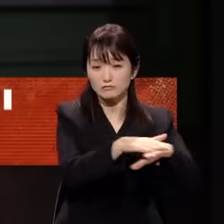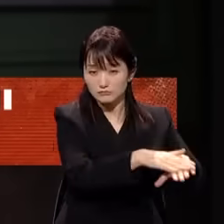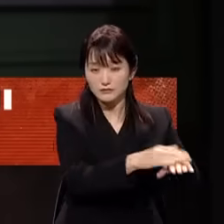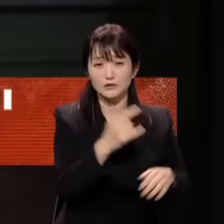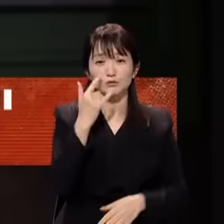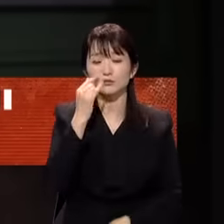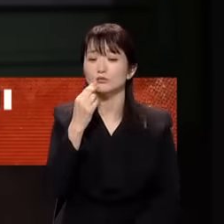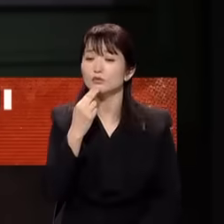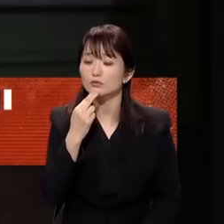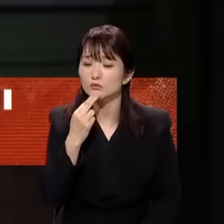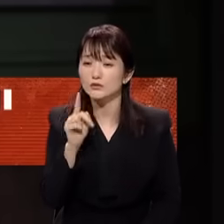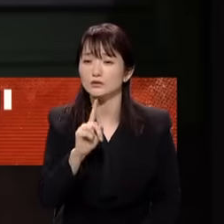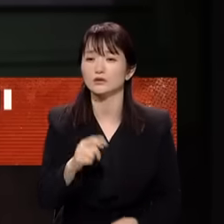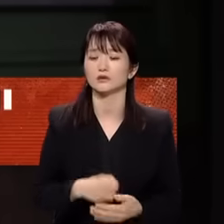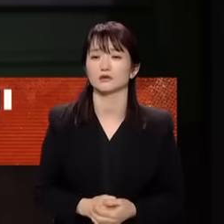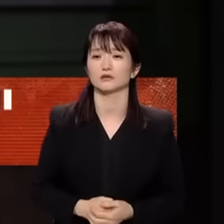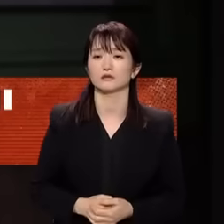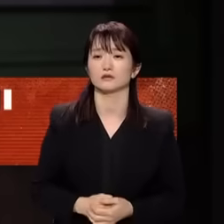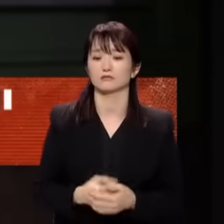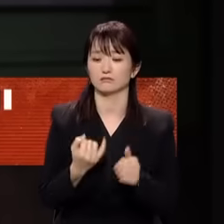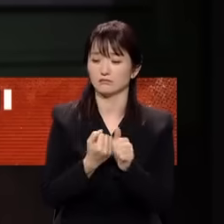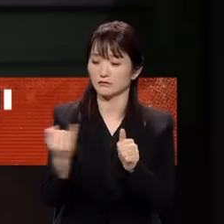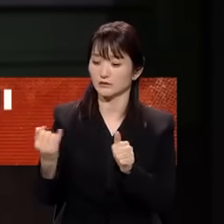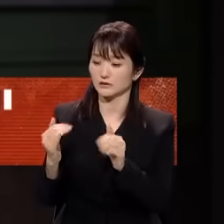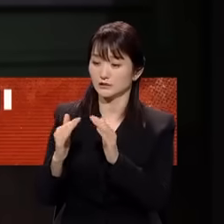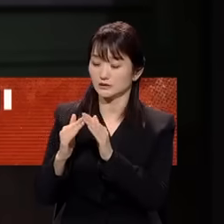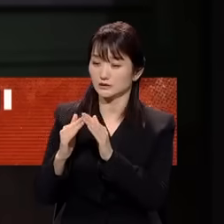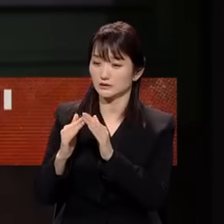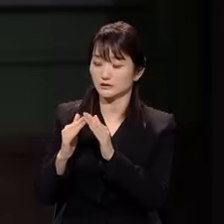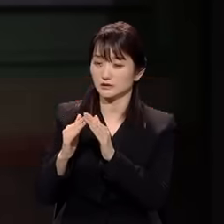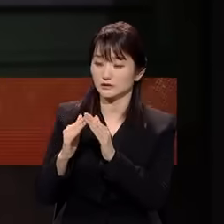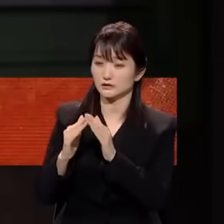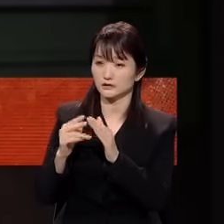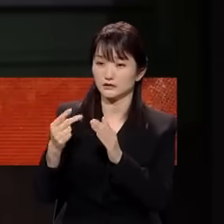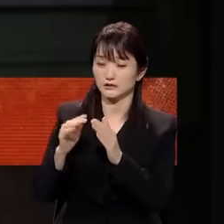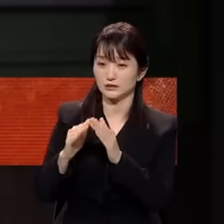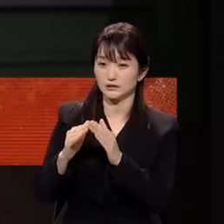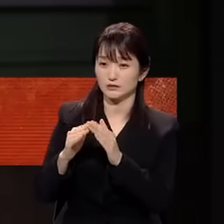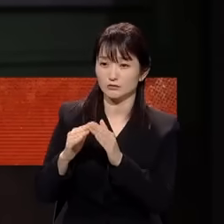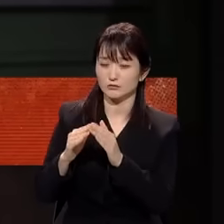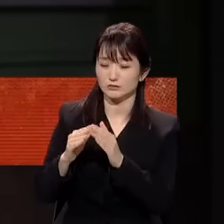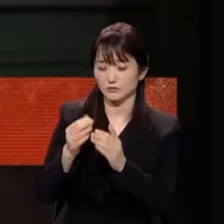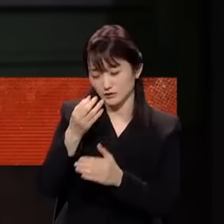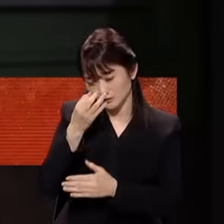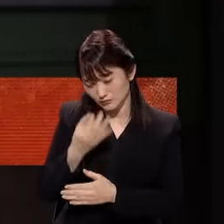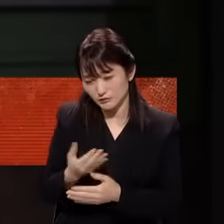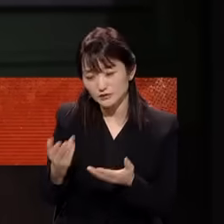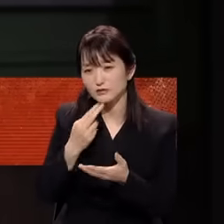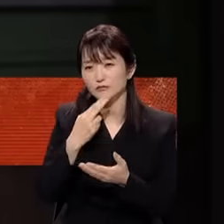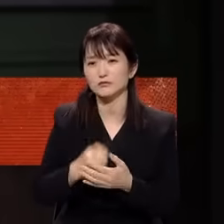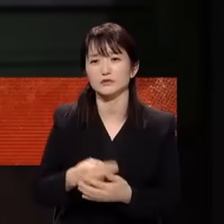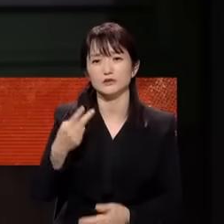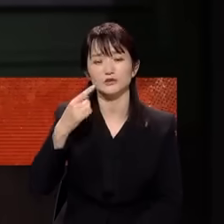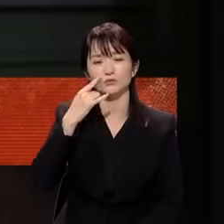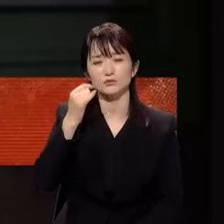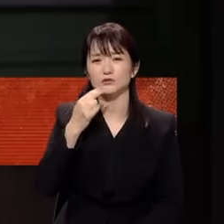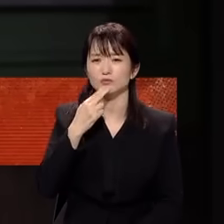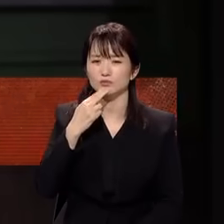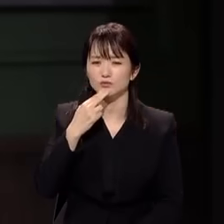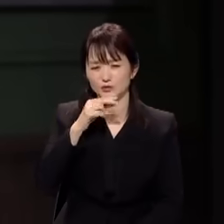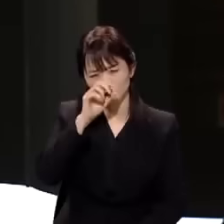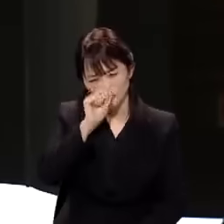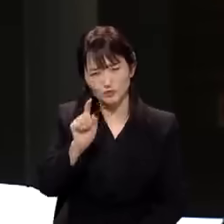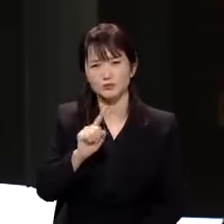그렇다고 아내가 그렇게 시집살이를 하는 것도 같지도 않은데 시부모님이 아예 안 계신 게 좋은 건가 싶은 마음이 들어서 불쾌했다고 합니다.